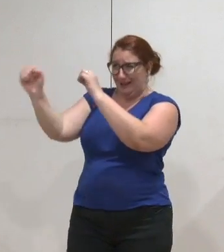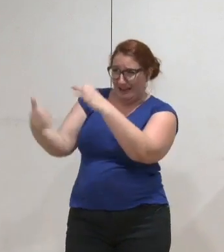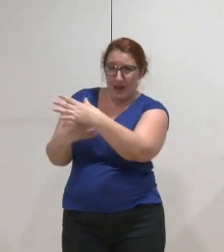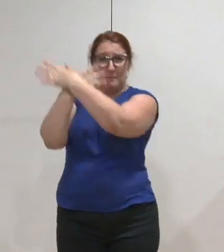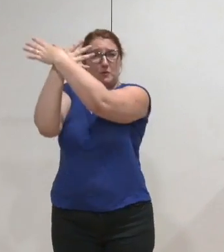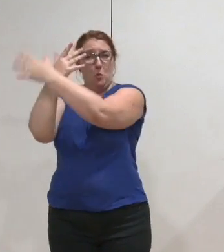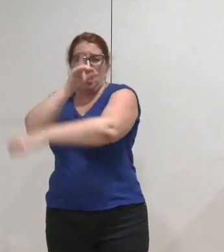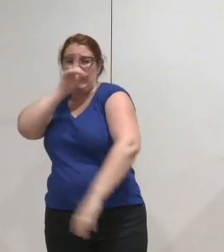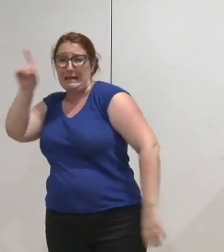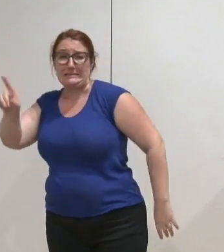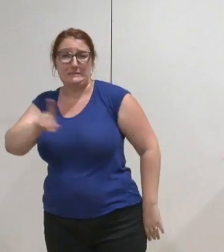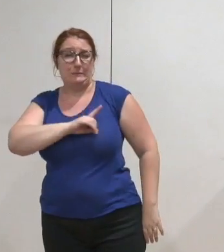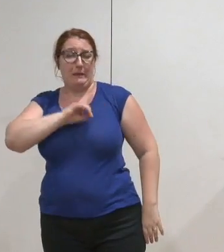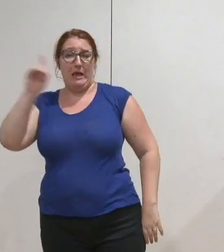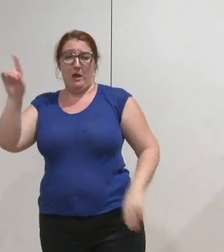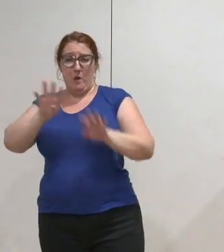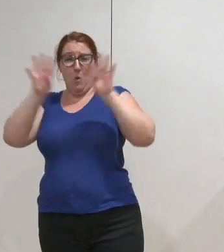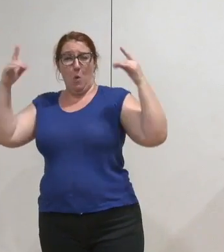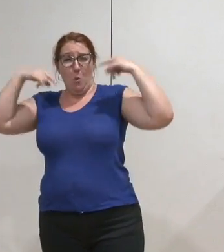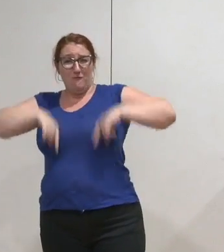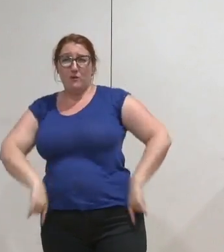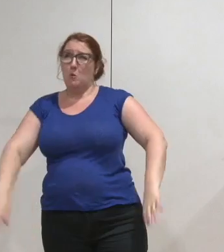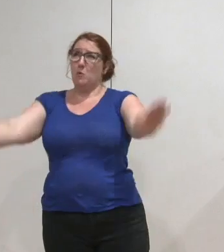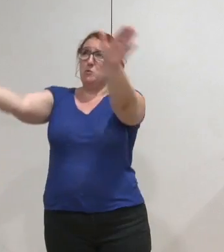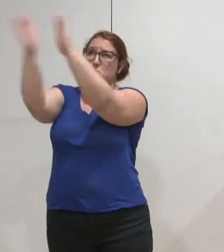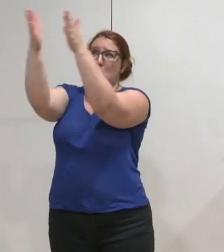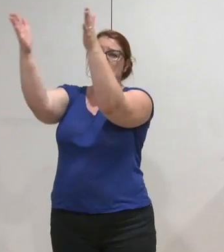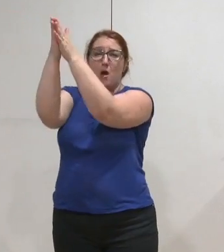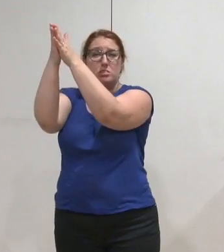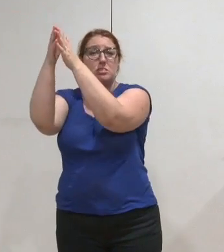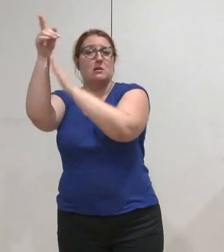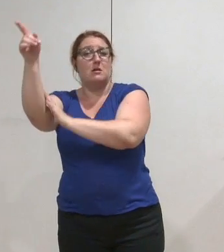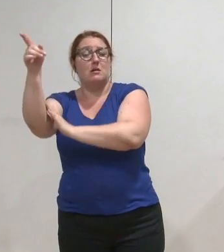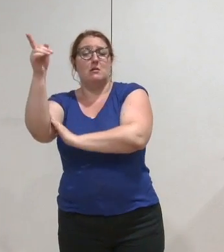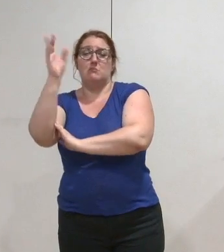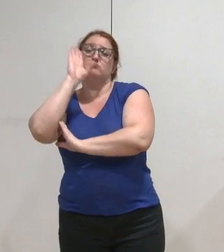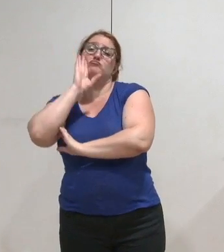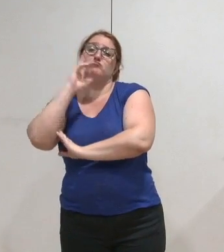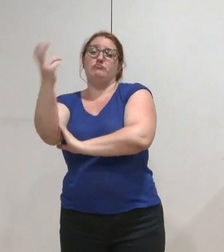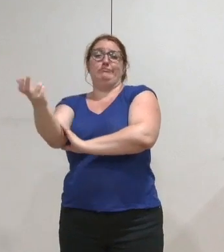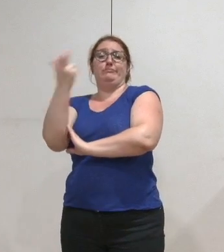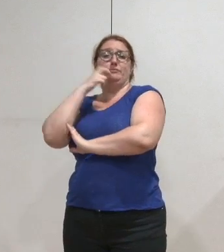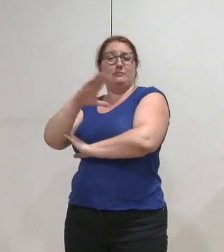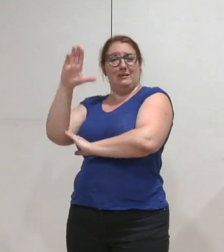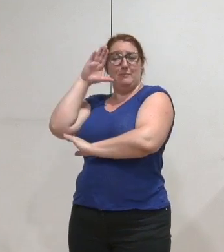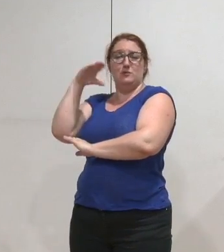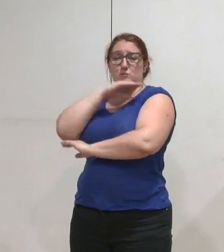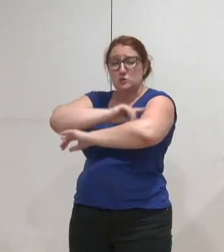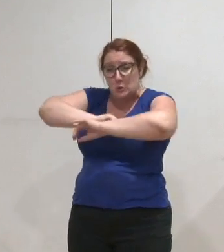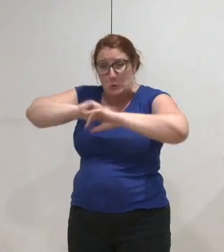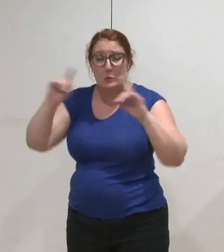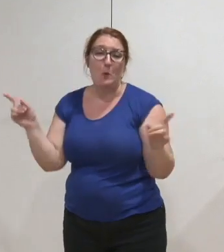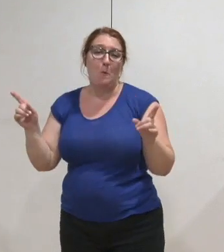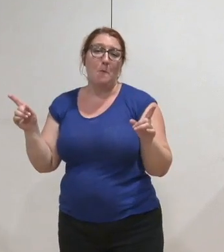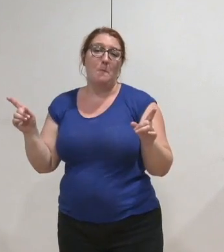explicitement demande au gouvernement de ne pas avoir la compétence de l'hébergement d'urgence vous